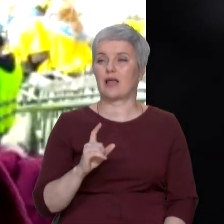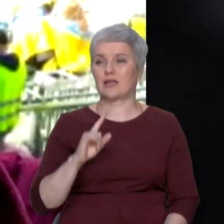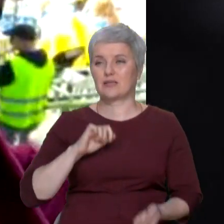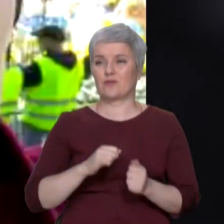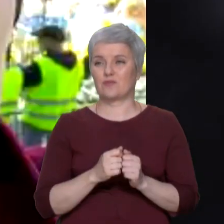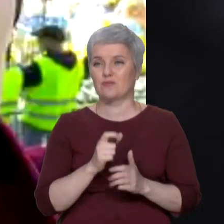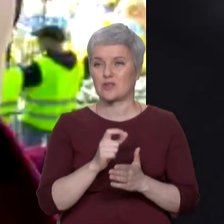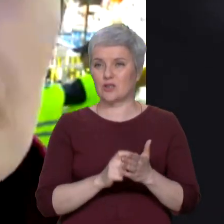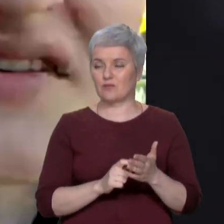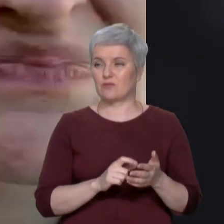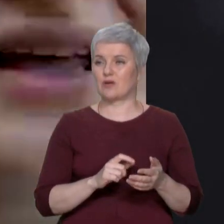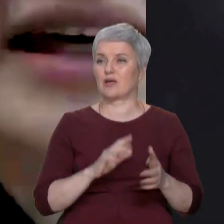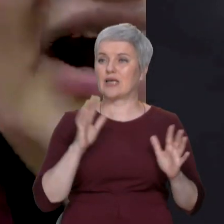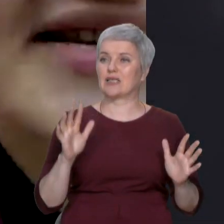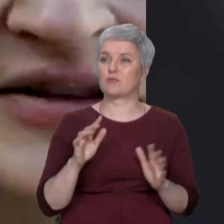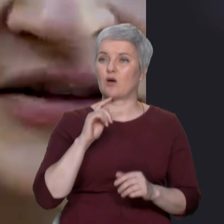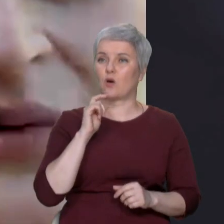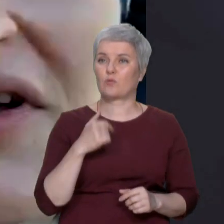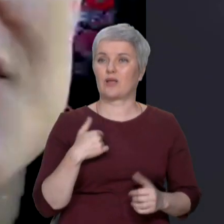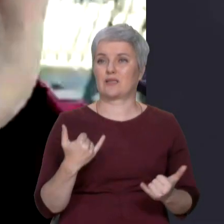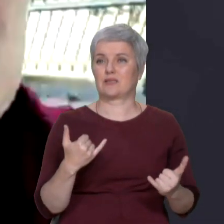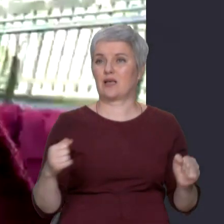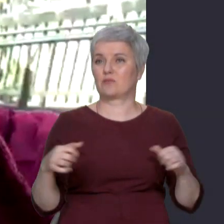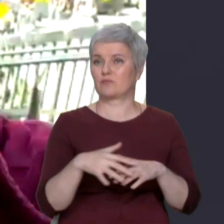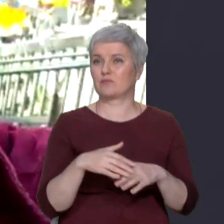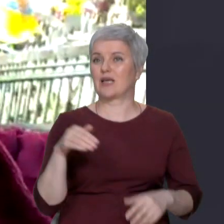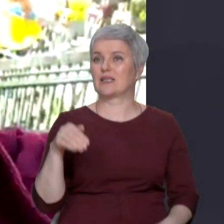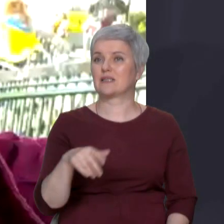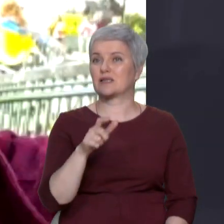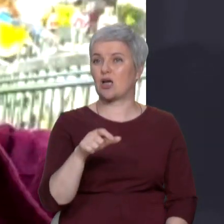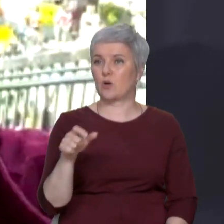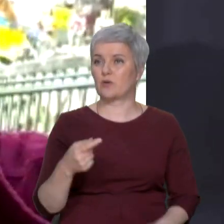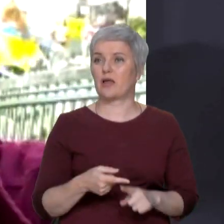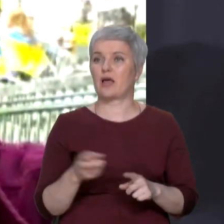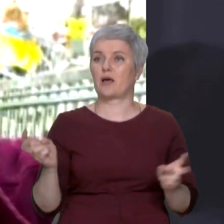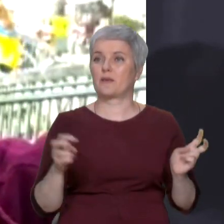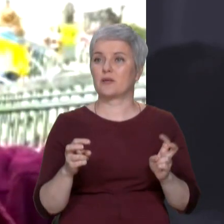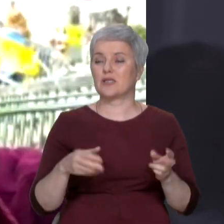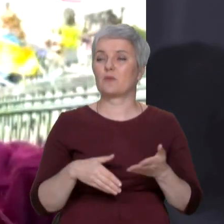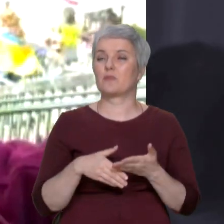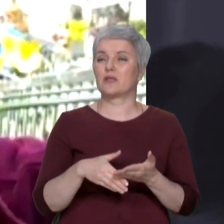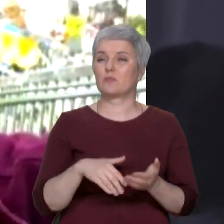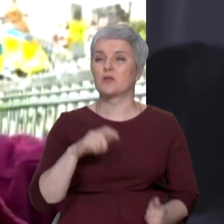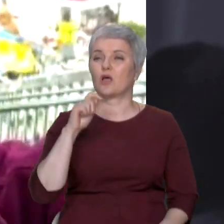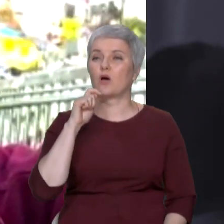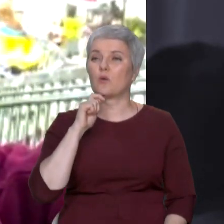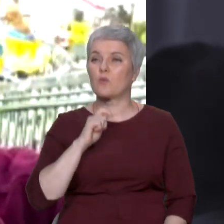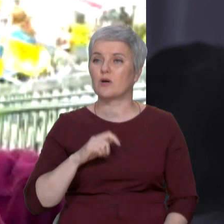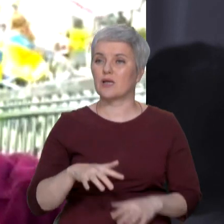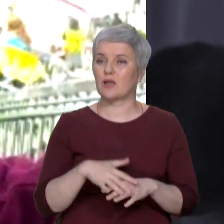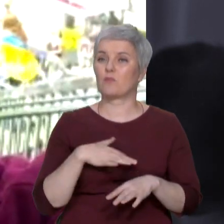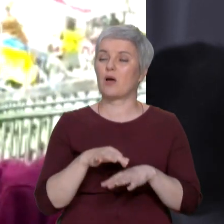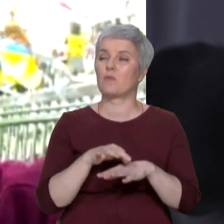співав українською. У нас наразі десь приблизно 1000 людей, які прийшли підтримати Україну. Ми проводимо